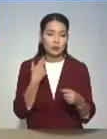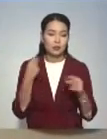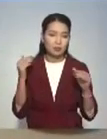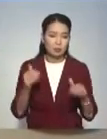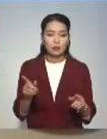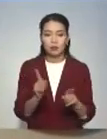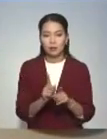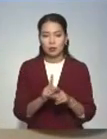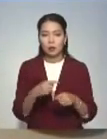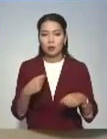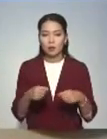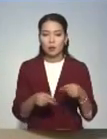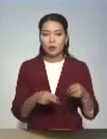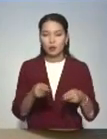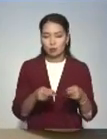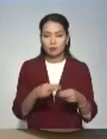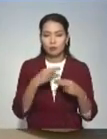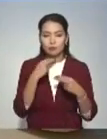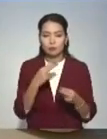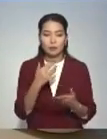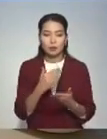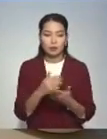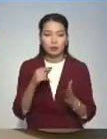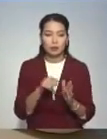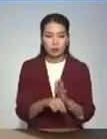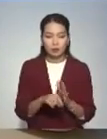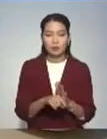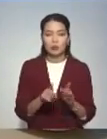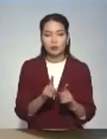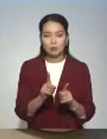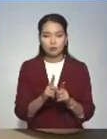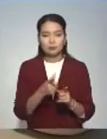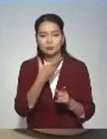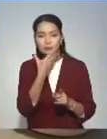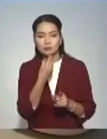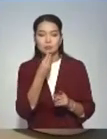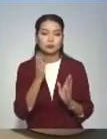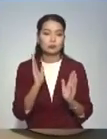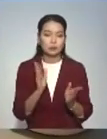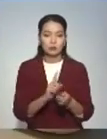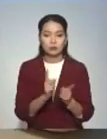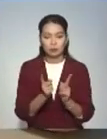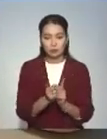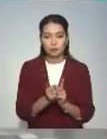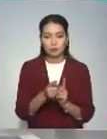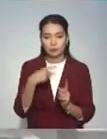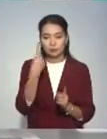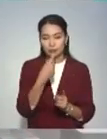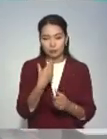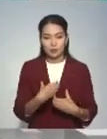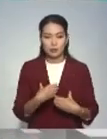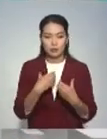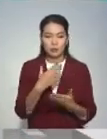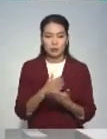да пластикалық отаға жүгінеді. Арасында ажарын кіргіземін деп ажалға асыққандары да бар.